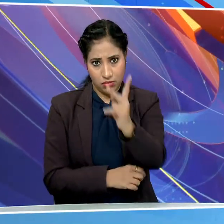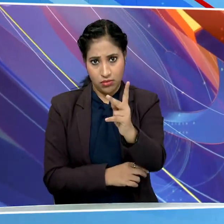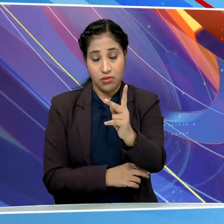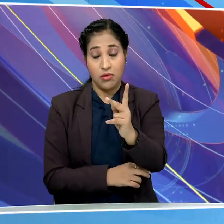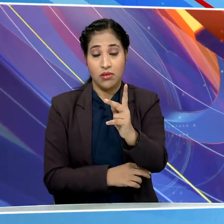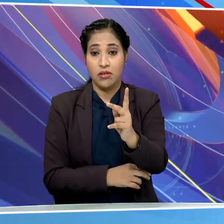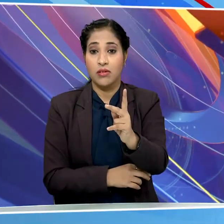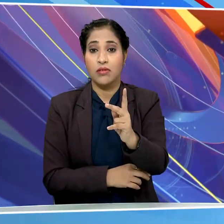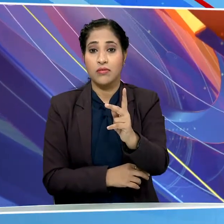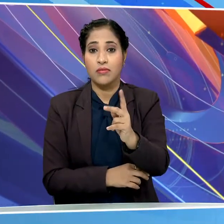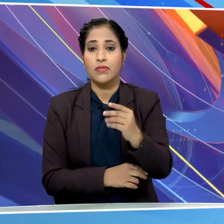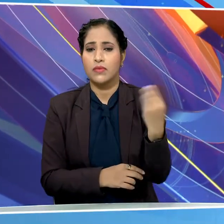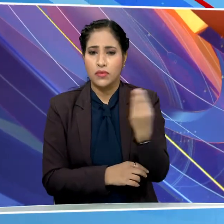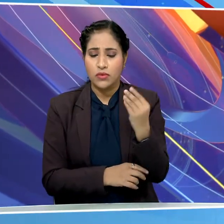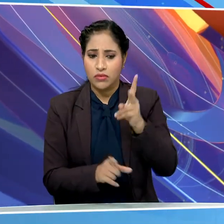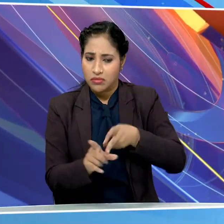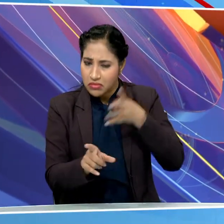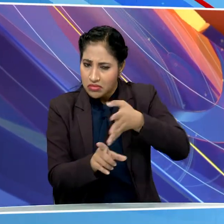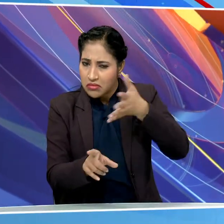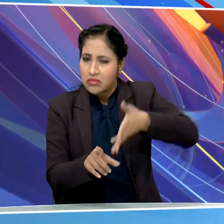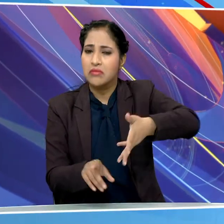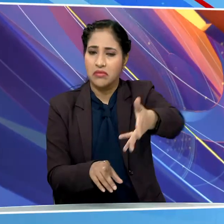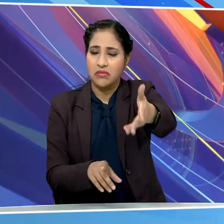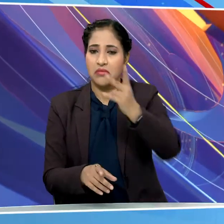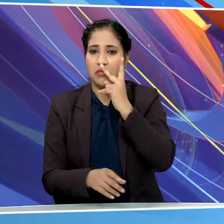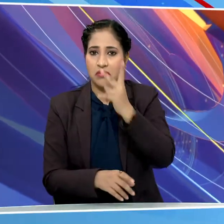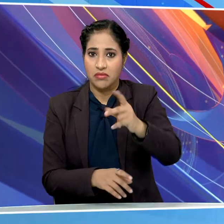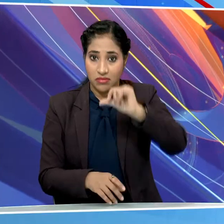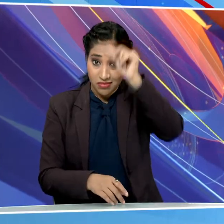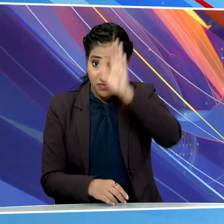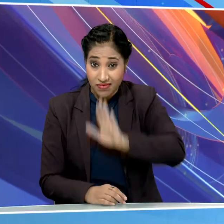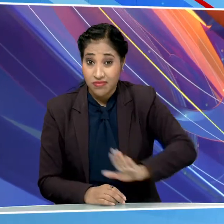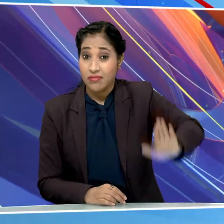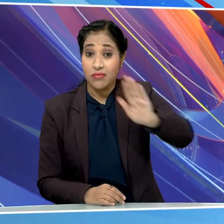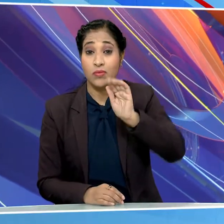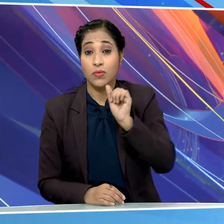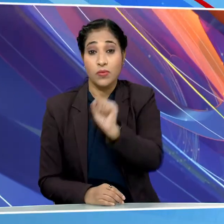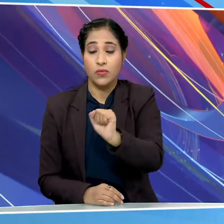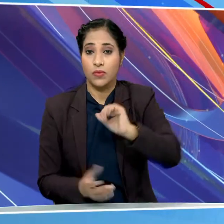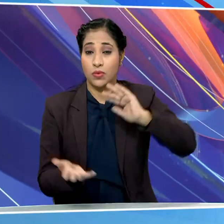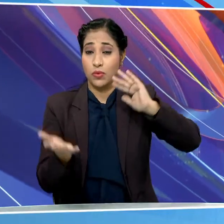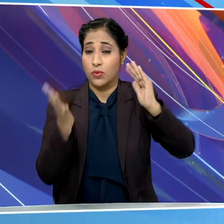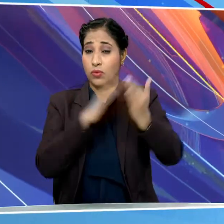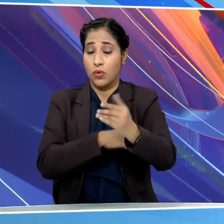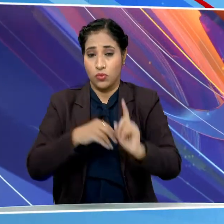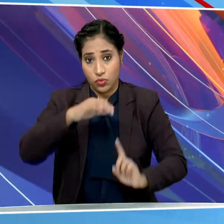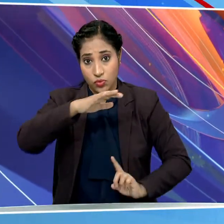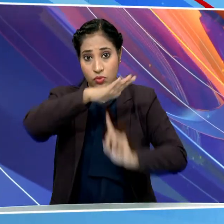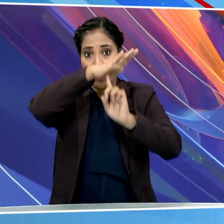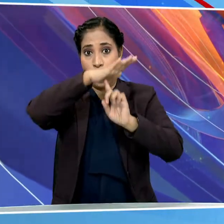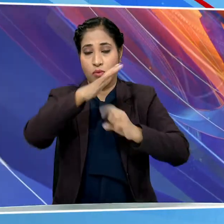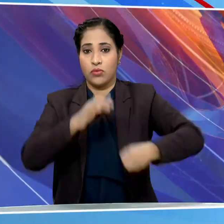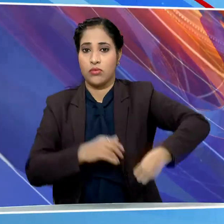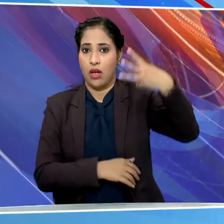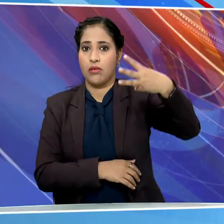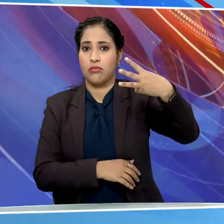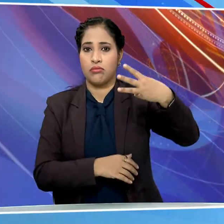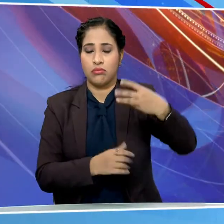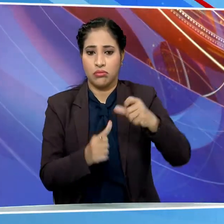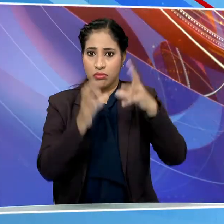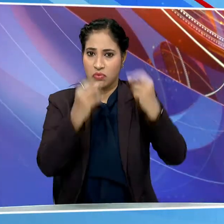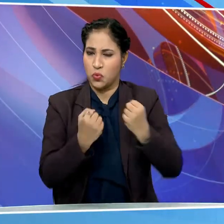देखेंगे कुछ ही वर्षों में भारत दुनिया की टॉप 3 इकोनॉमी में